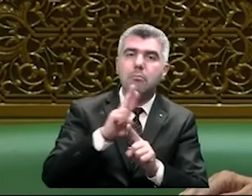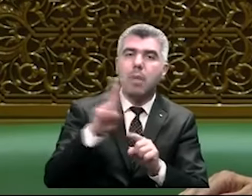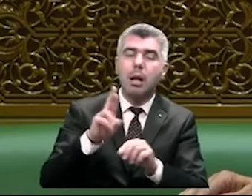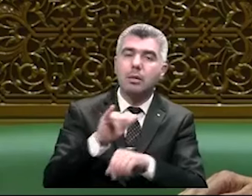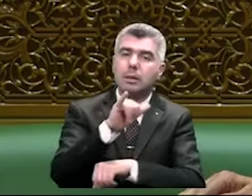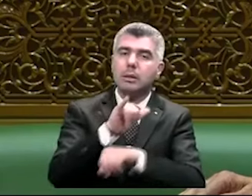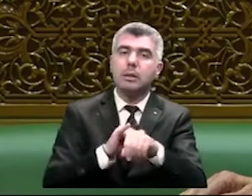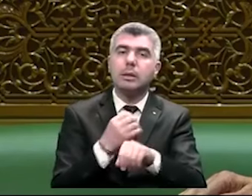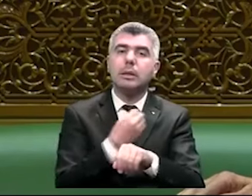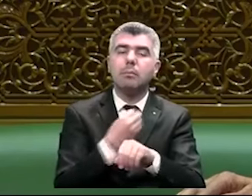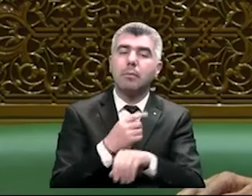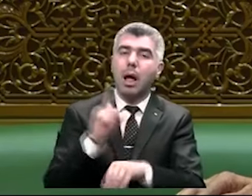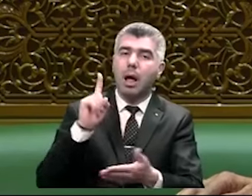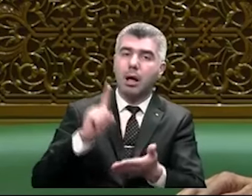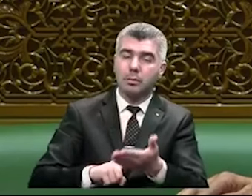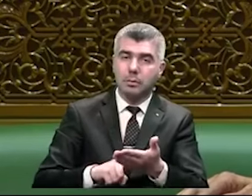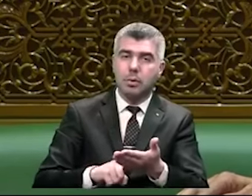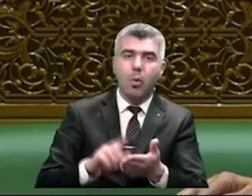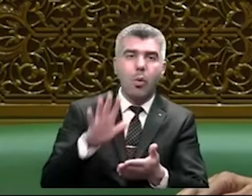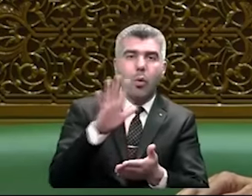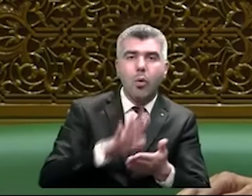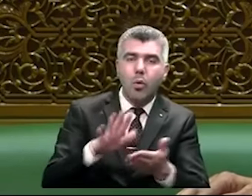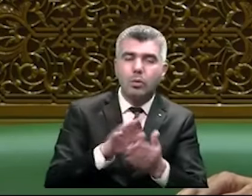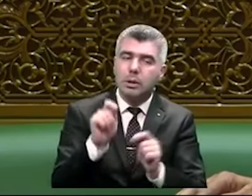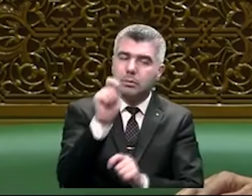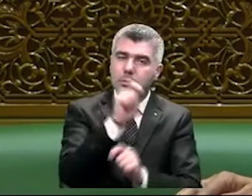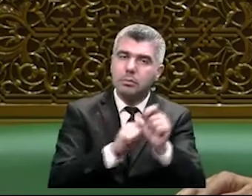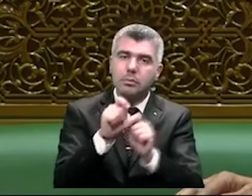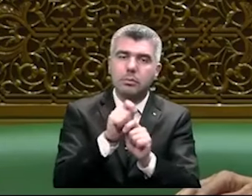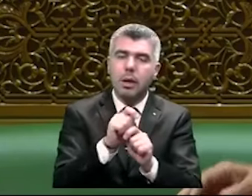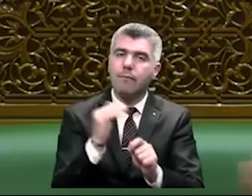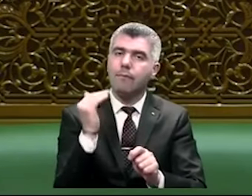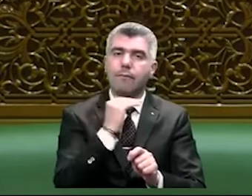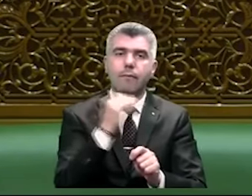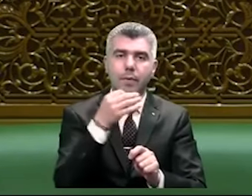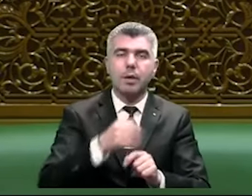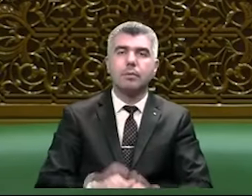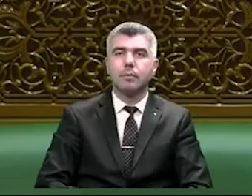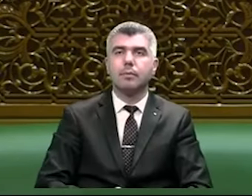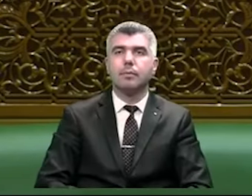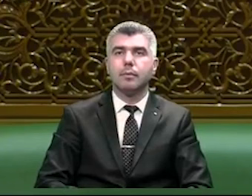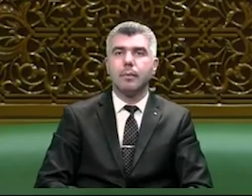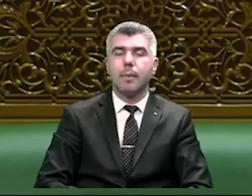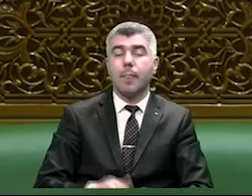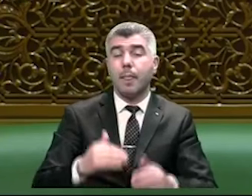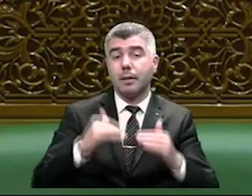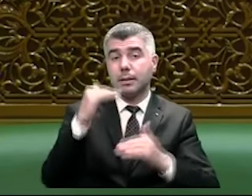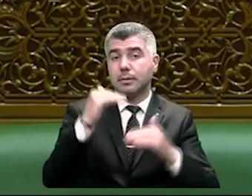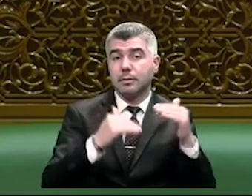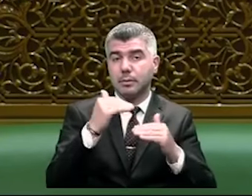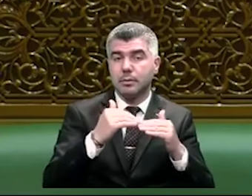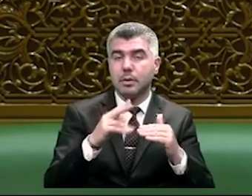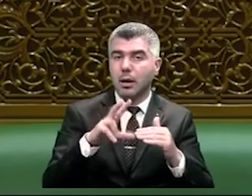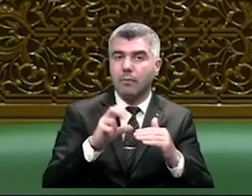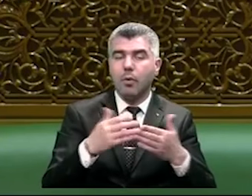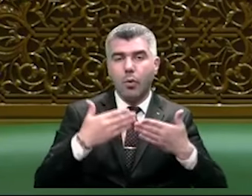الاجتماعيه ونحن نمني النفس مع من اجل تسويه عاجله وانيه لهذا الوضع وهنا هذه هي المفارقه خصنا نعرفوا بان